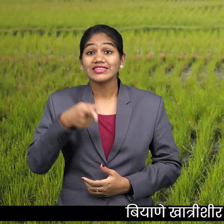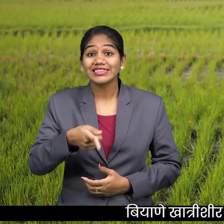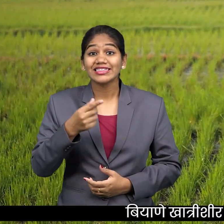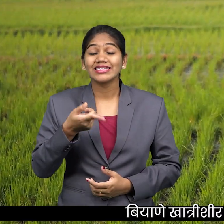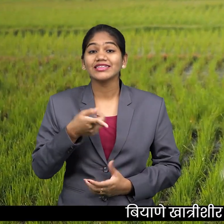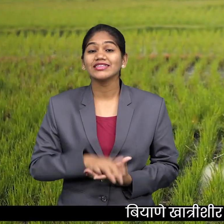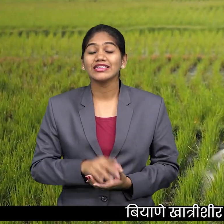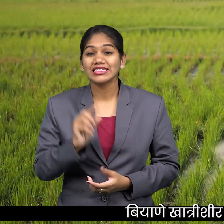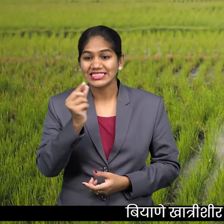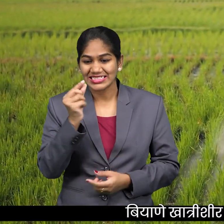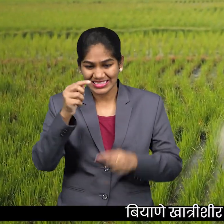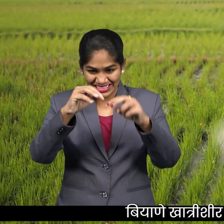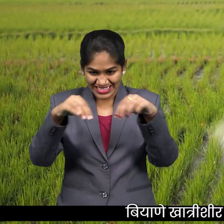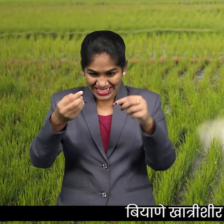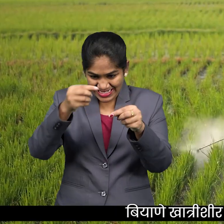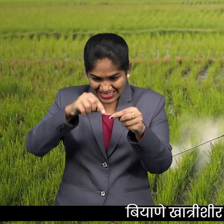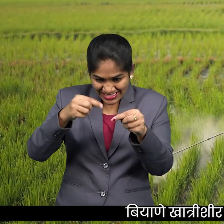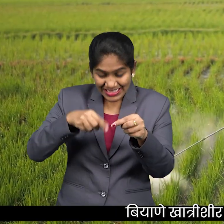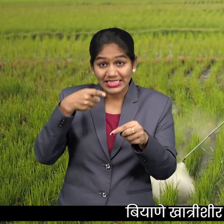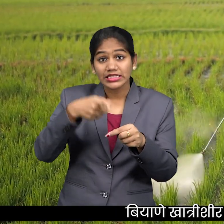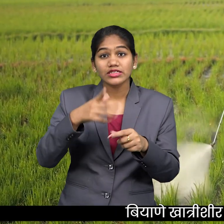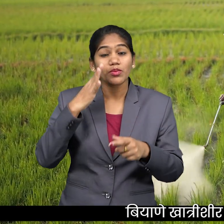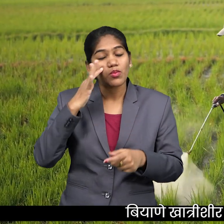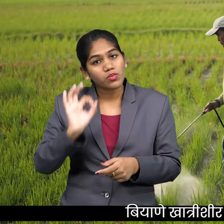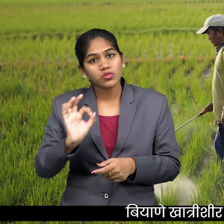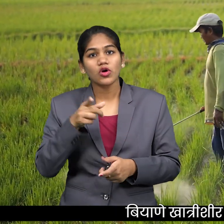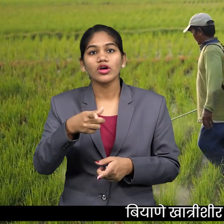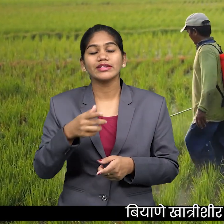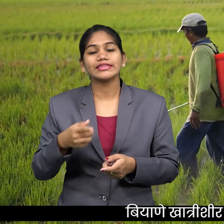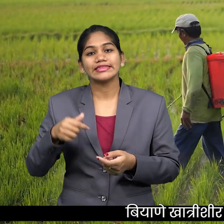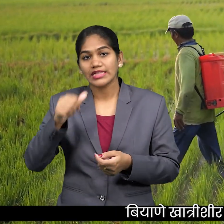बियाणे खात्रीशीर सिंचन वापरणे समाविष्ट आहे.